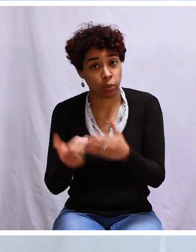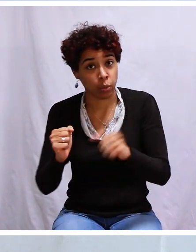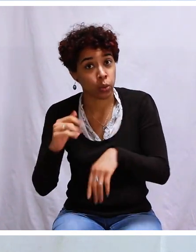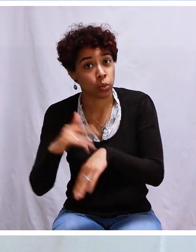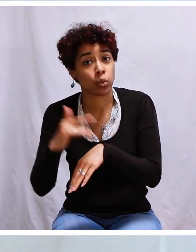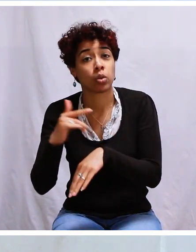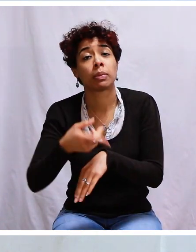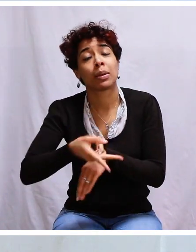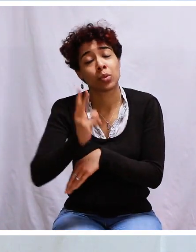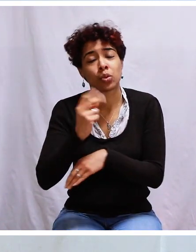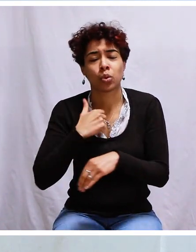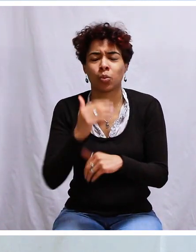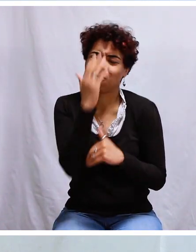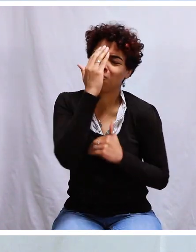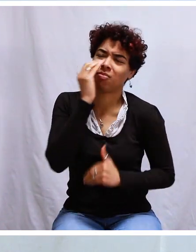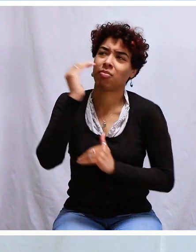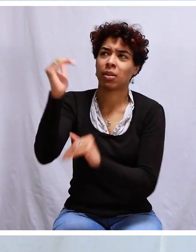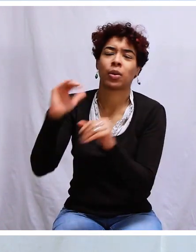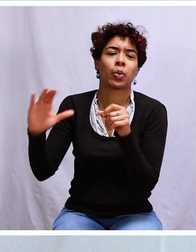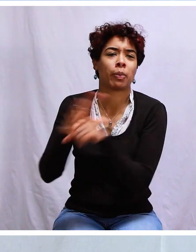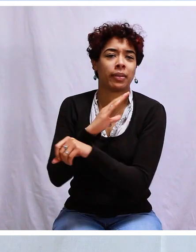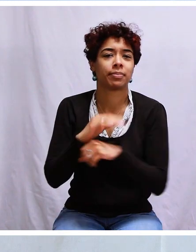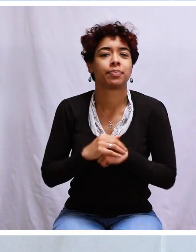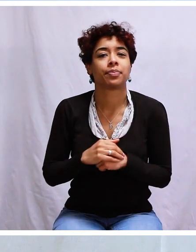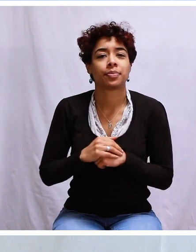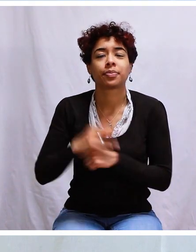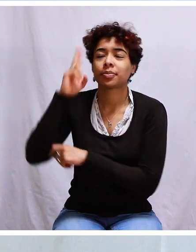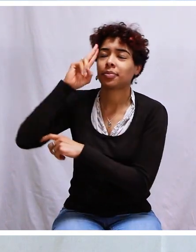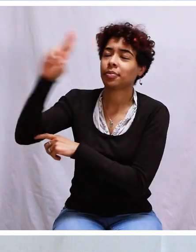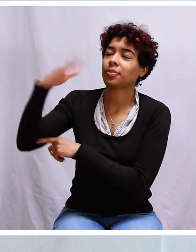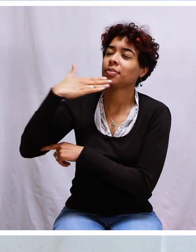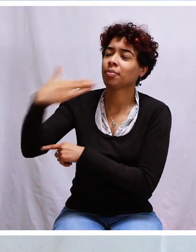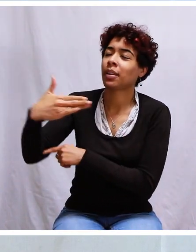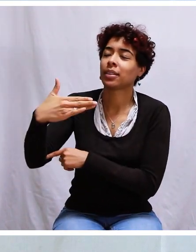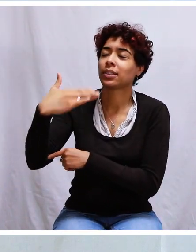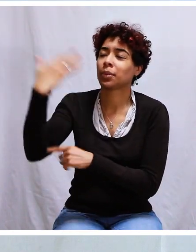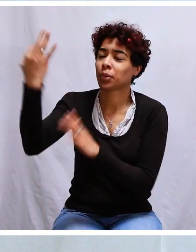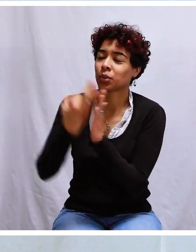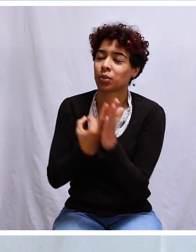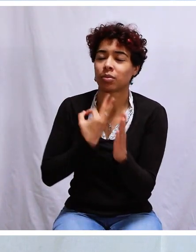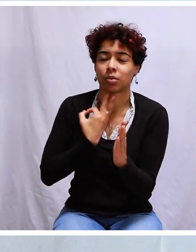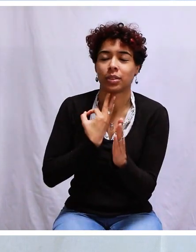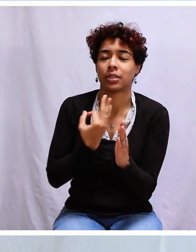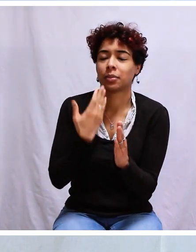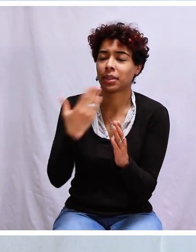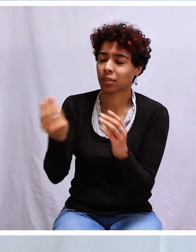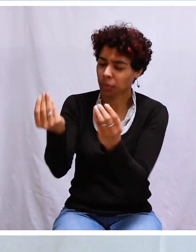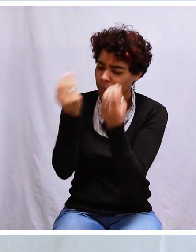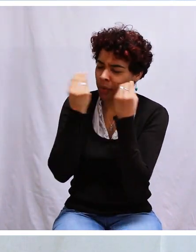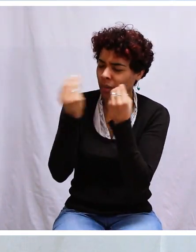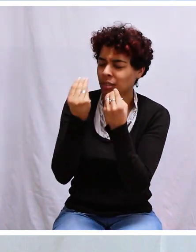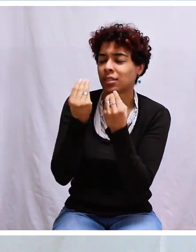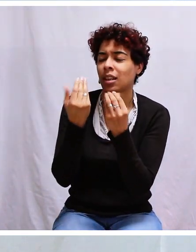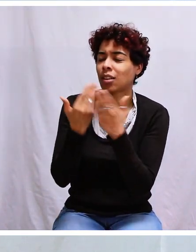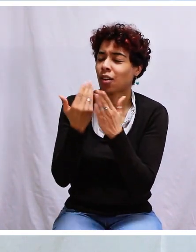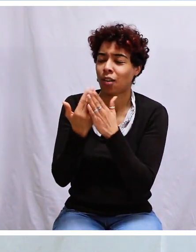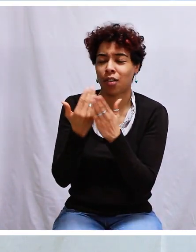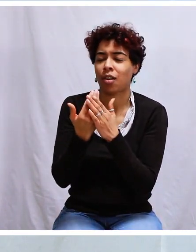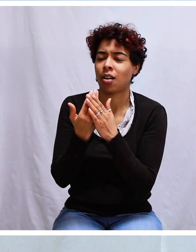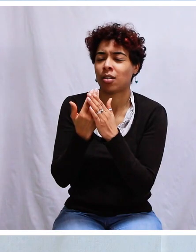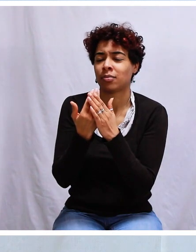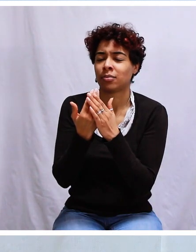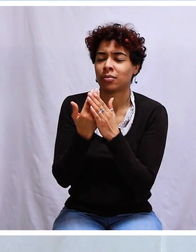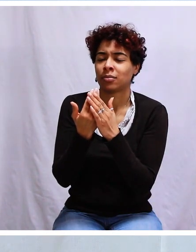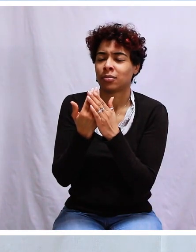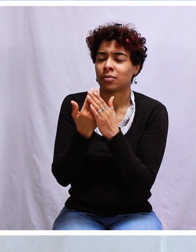puisse s'abandonner entre les mains de Dieu. Seigneur, merci pour ta parole, merci parce que tu nous enseignes et tu nous instruis encore aujourd'hui et tu encourages